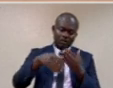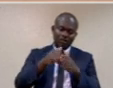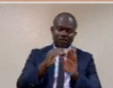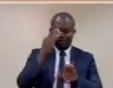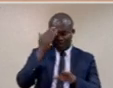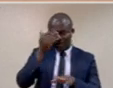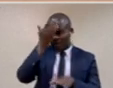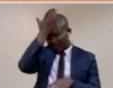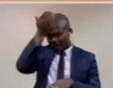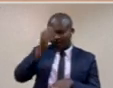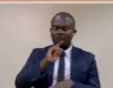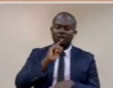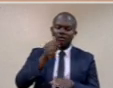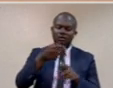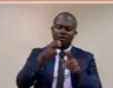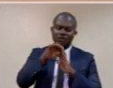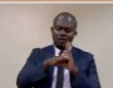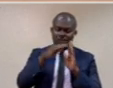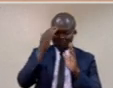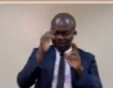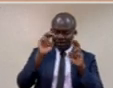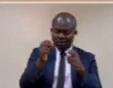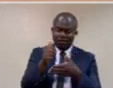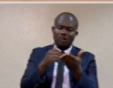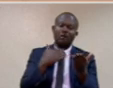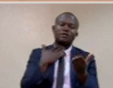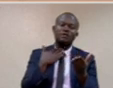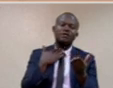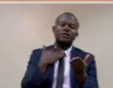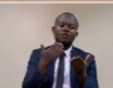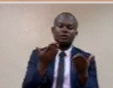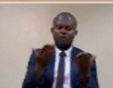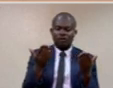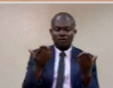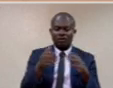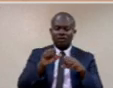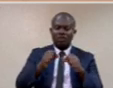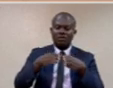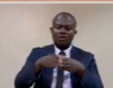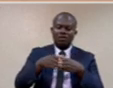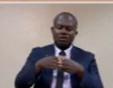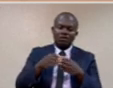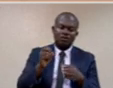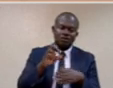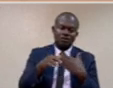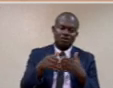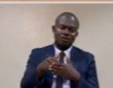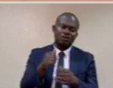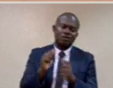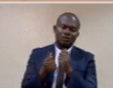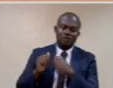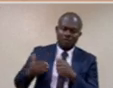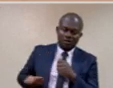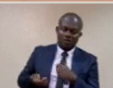kubera Padiri kuko ntibatanze urwo rutonde kugira ngo babice kubera ko yashakaga navuga wenda kubafata ku ngufu cyangwa kubo kubagira abagore